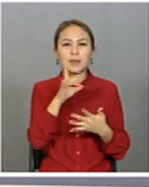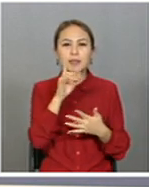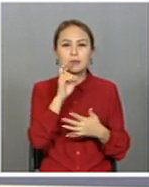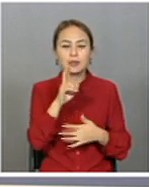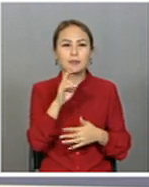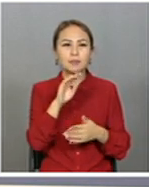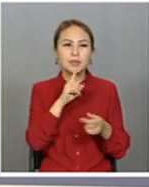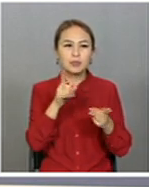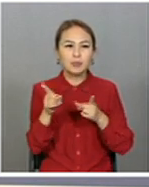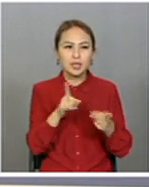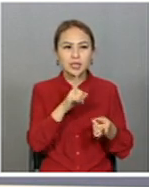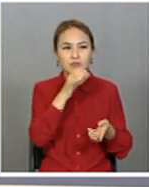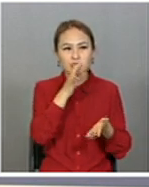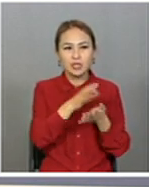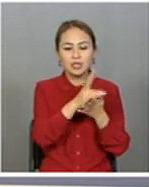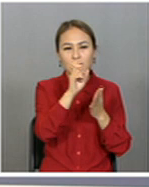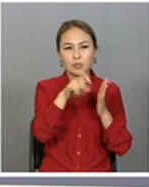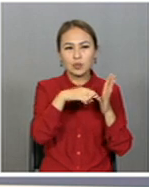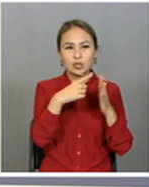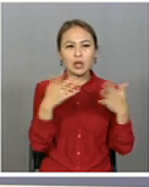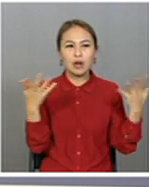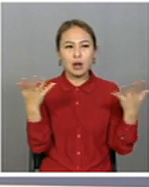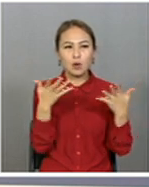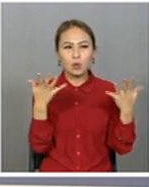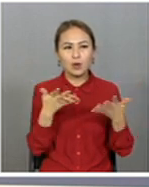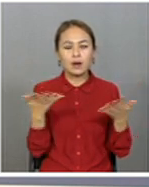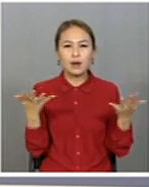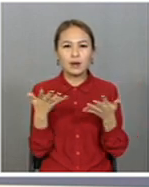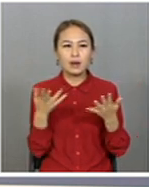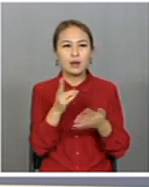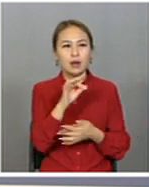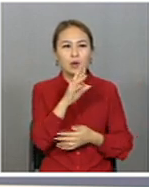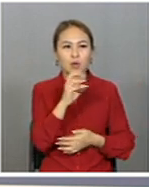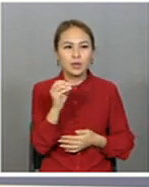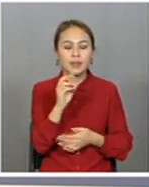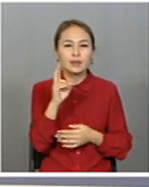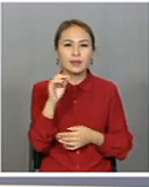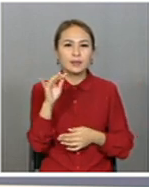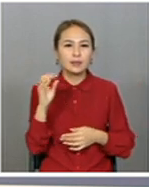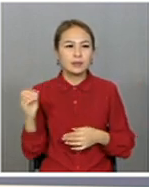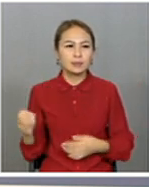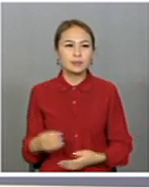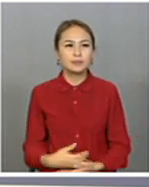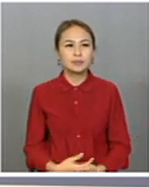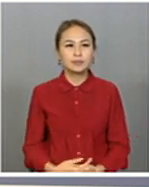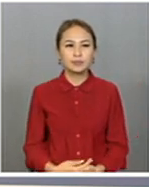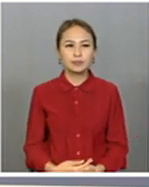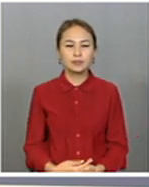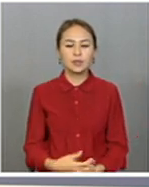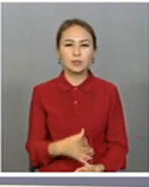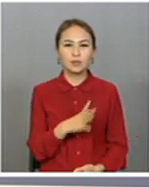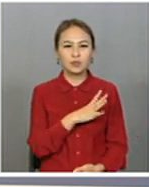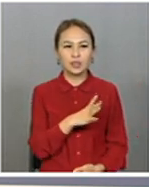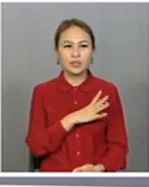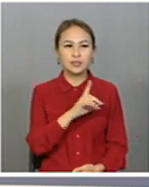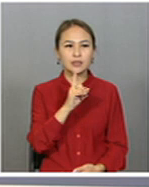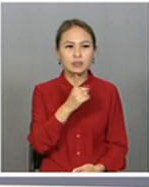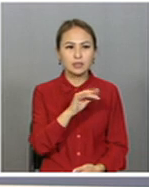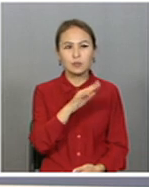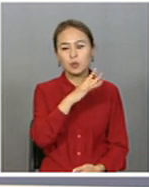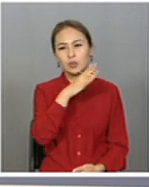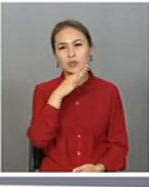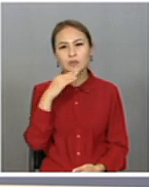предмета, отвечает на вопросы «Какой?», «Какая?», «Какое?», «Какие?» бывает в единственном